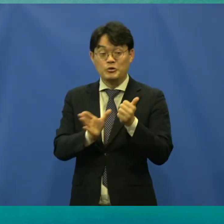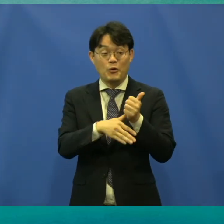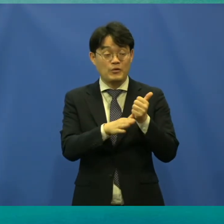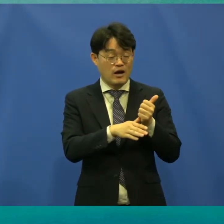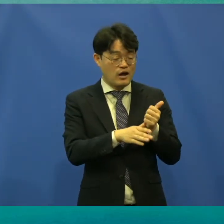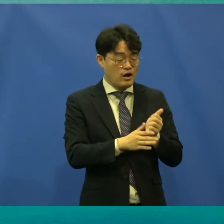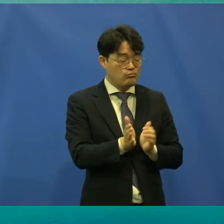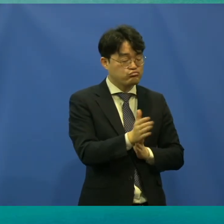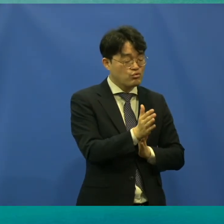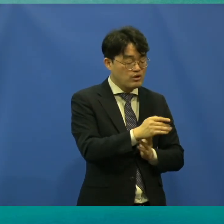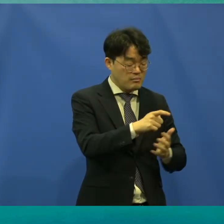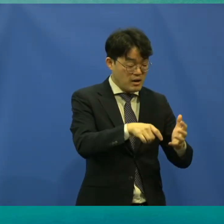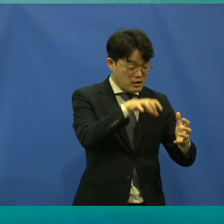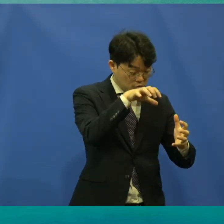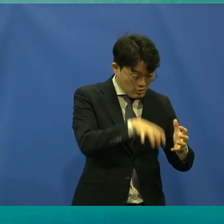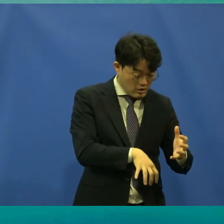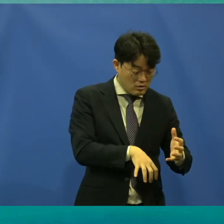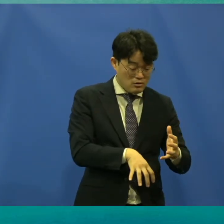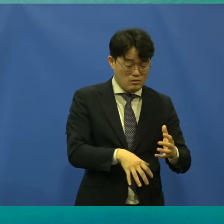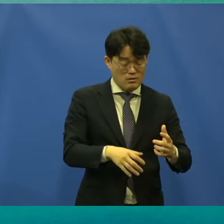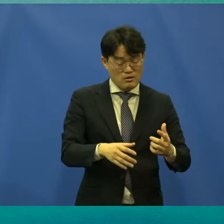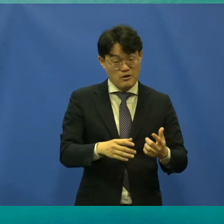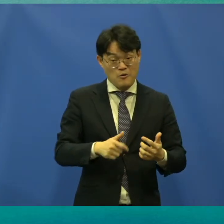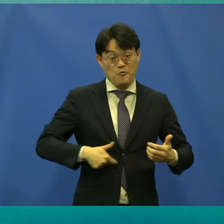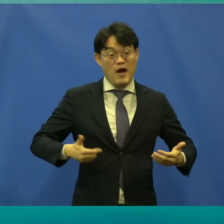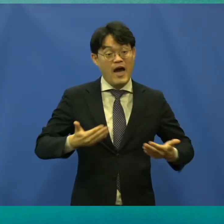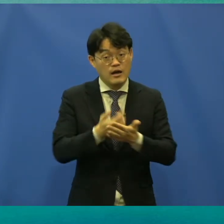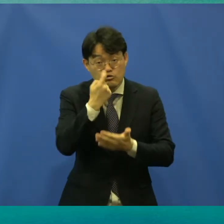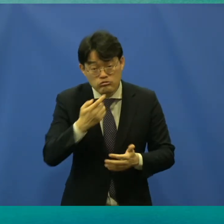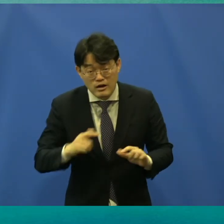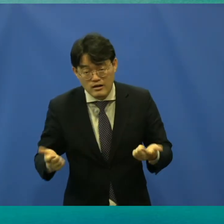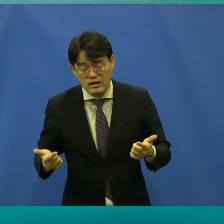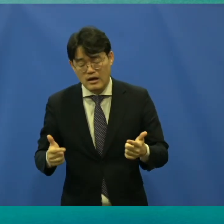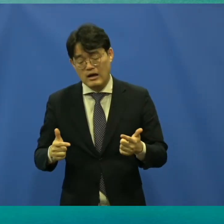그럼에도 하나님이 보이신 모습은 절절히